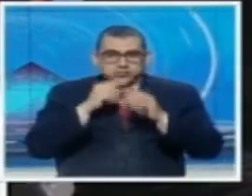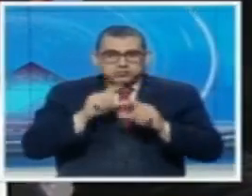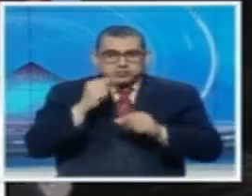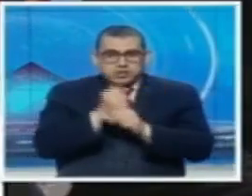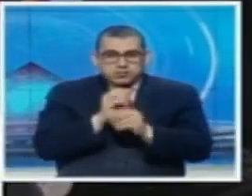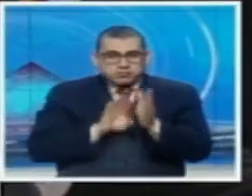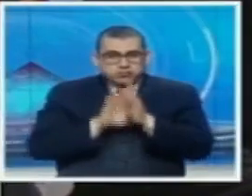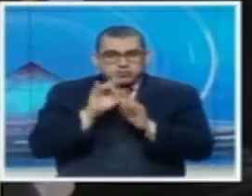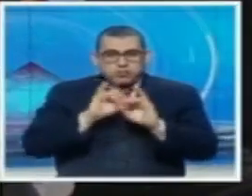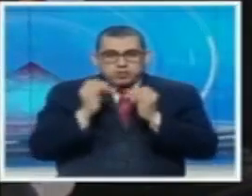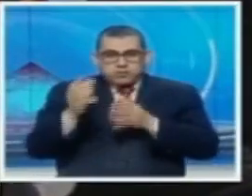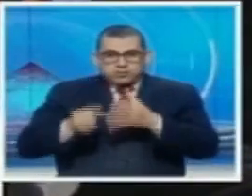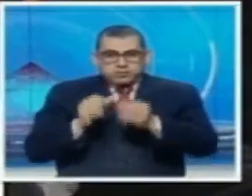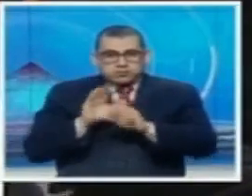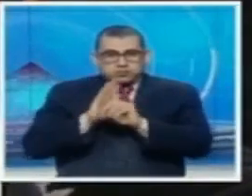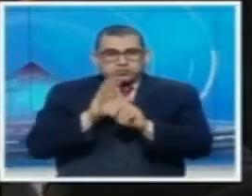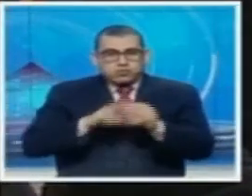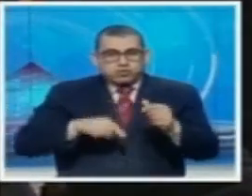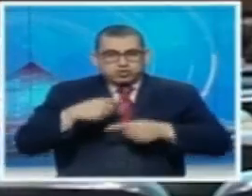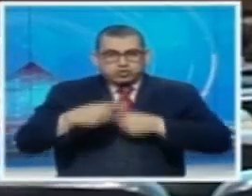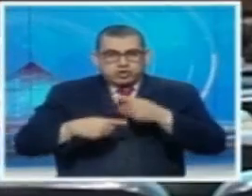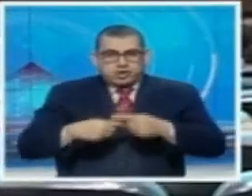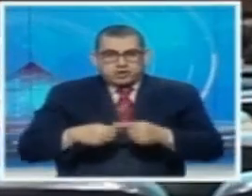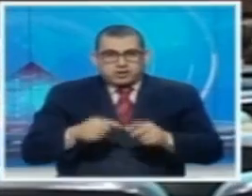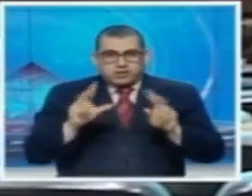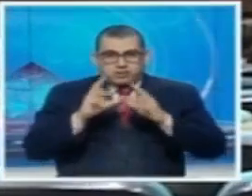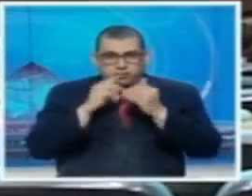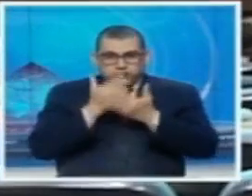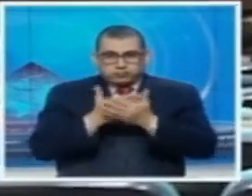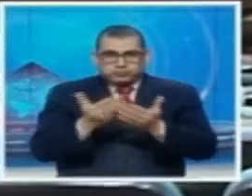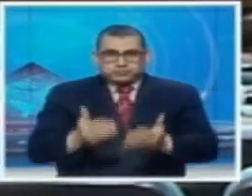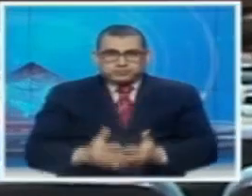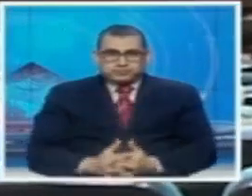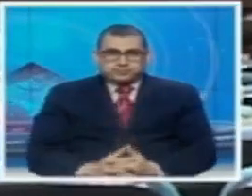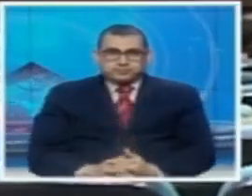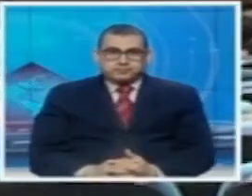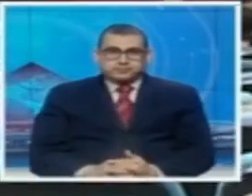اجل تنمية مجتمعية مستدامة. محمد عبد الصبور، التلفزيون المصري.